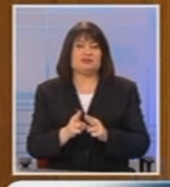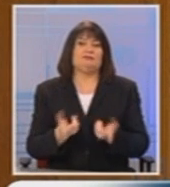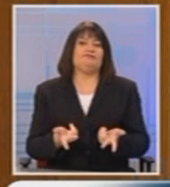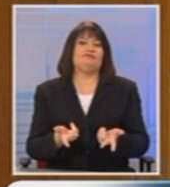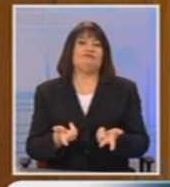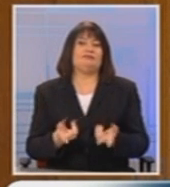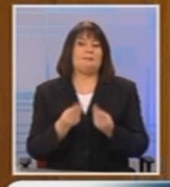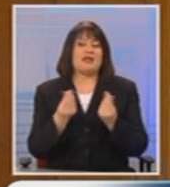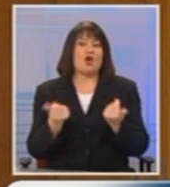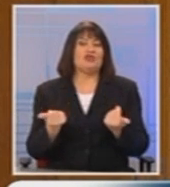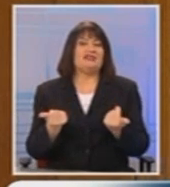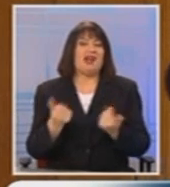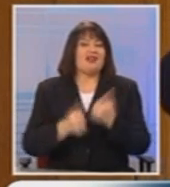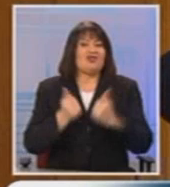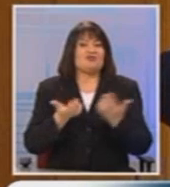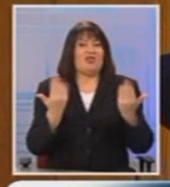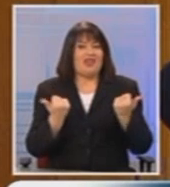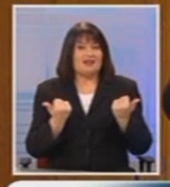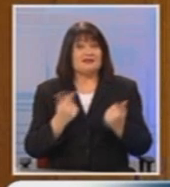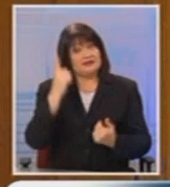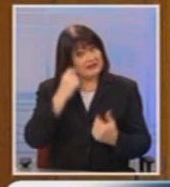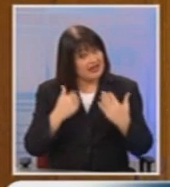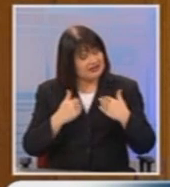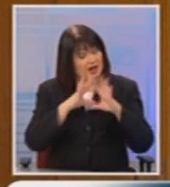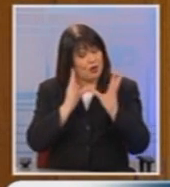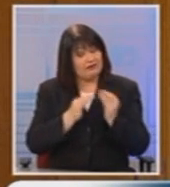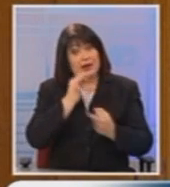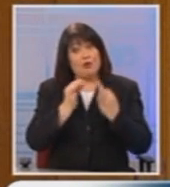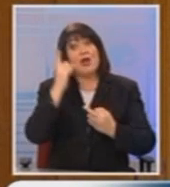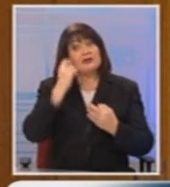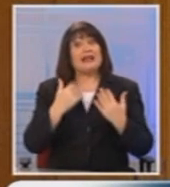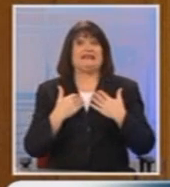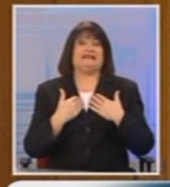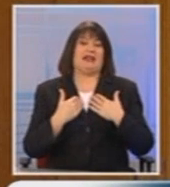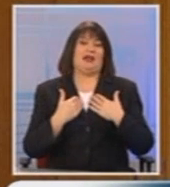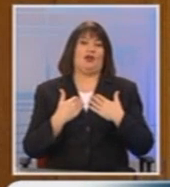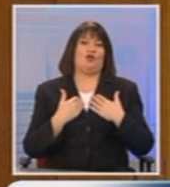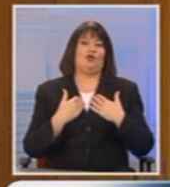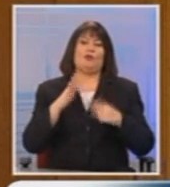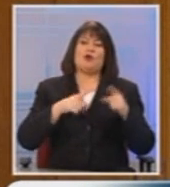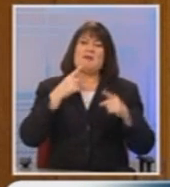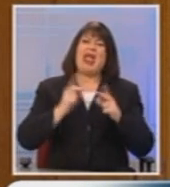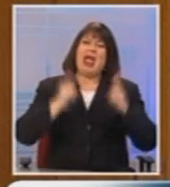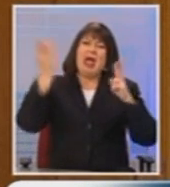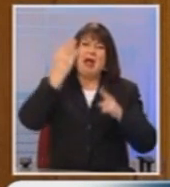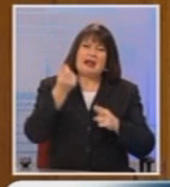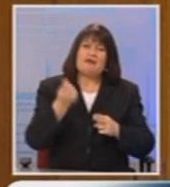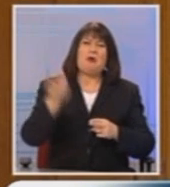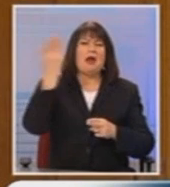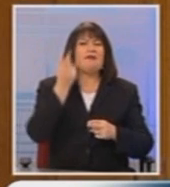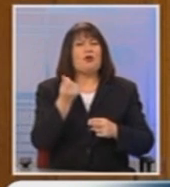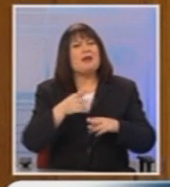ποιότητας, με τα λόγου γνώσεως τα λέω όλα αυτά. Και κανείς μπορεί να πει φταίει το ενεργειακό κόστος, φταίει το ακριβό